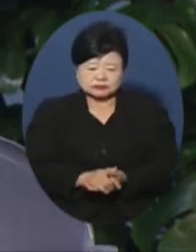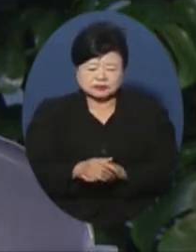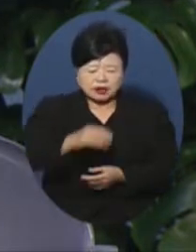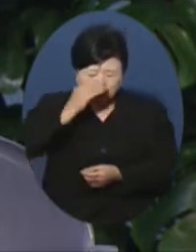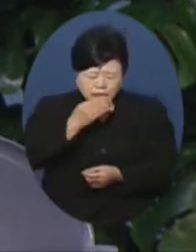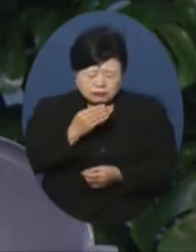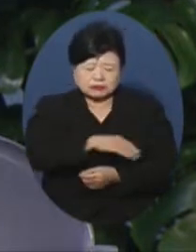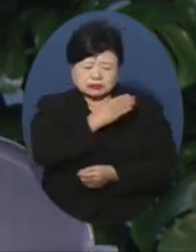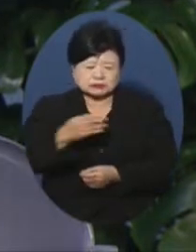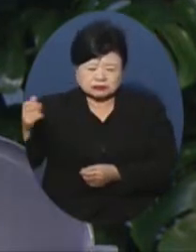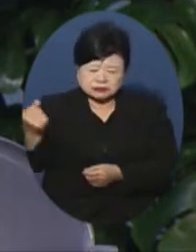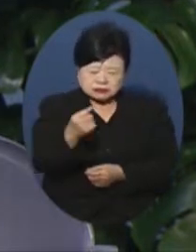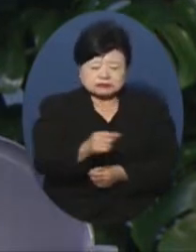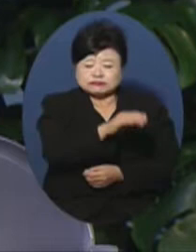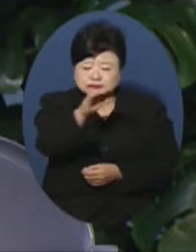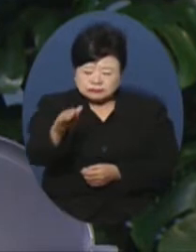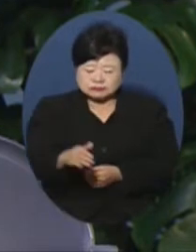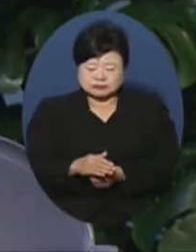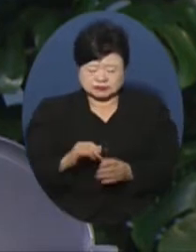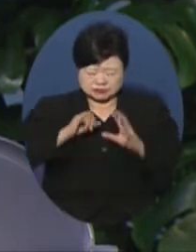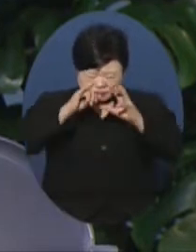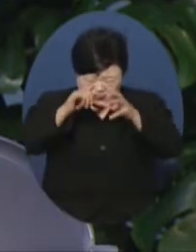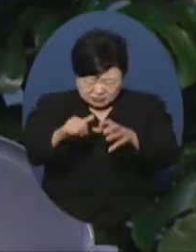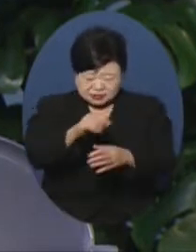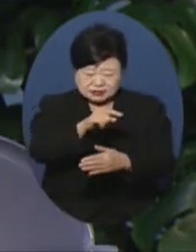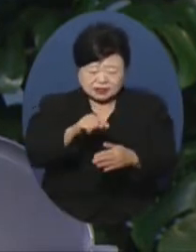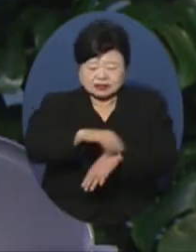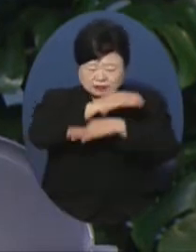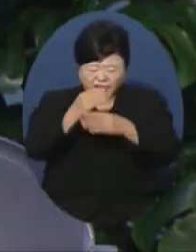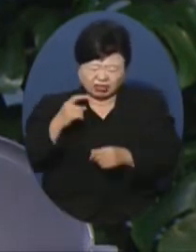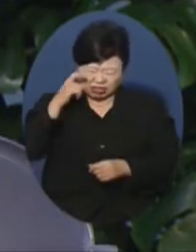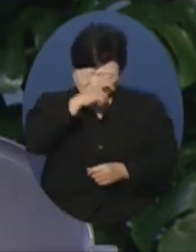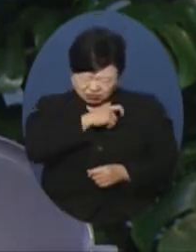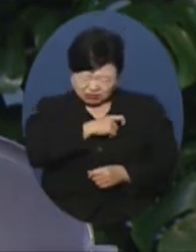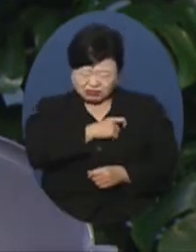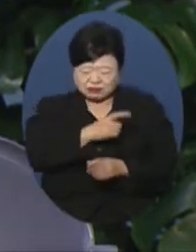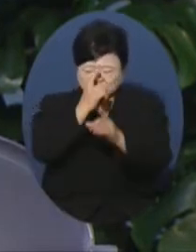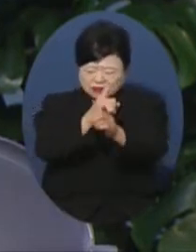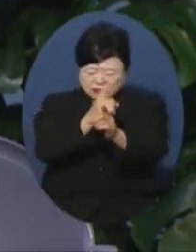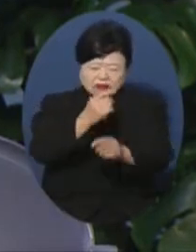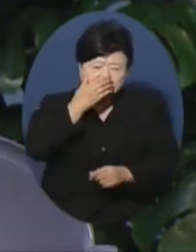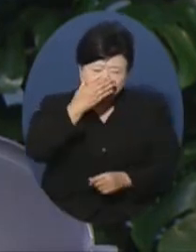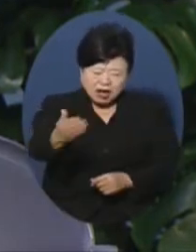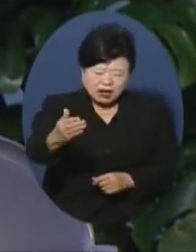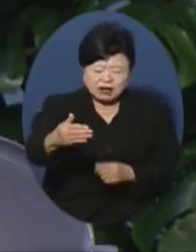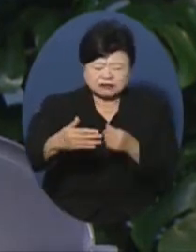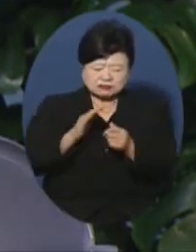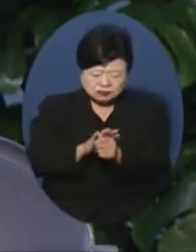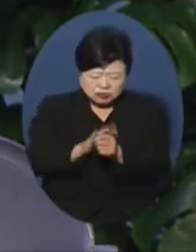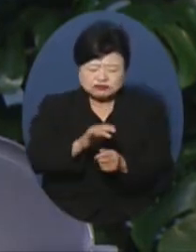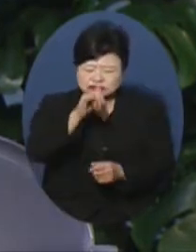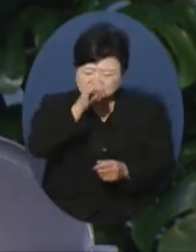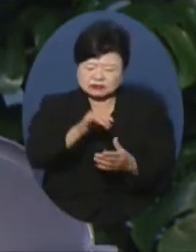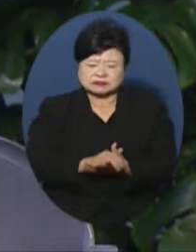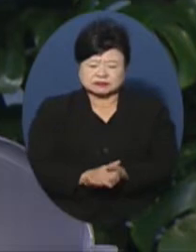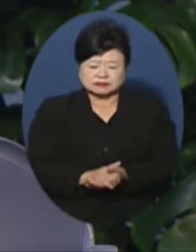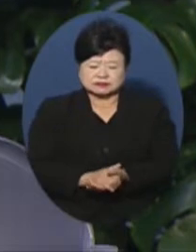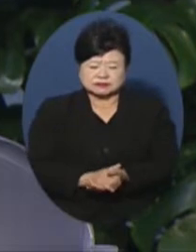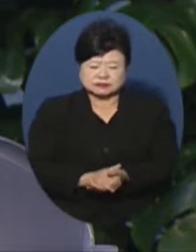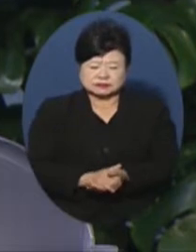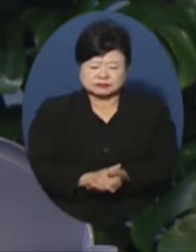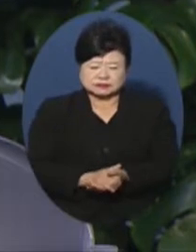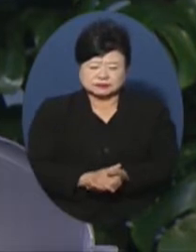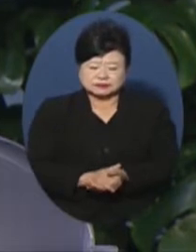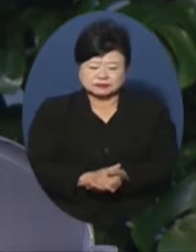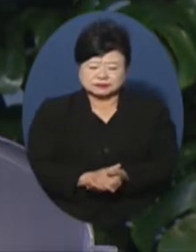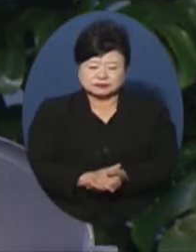그의 거룩한 능력으로 우리가 이 세상의 모든 더러움을 이길 수 있도록 도와주고